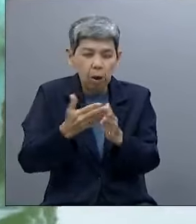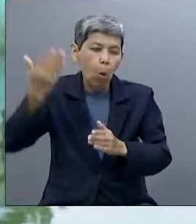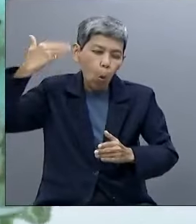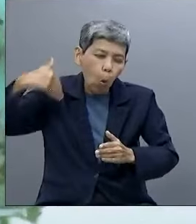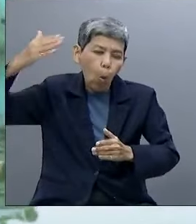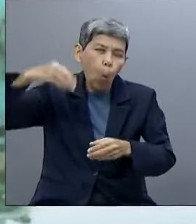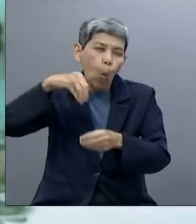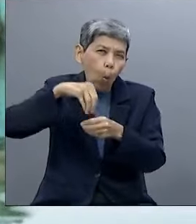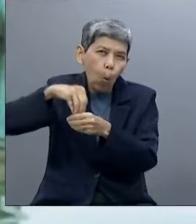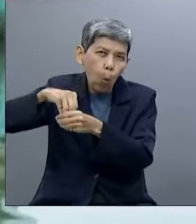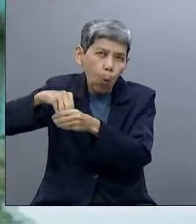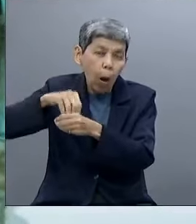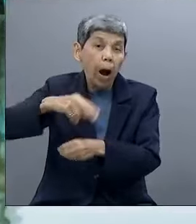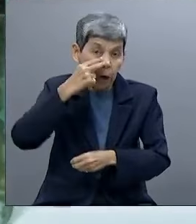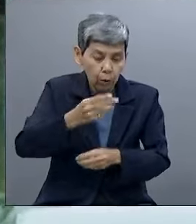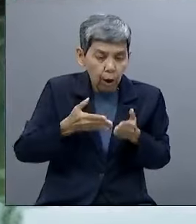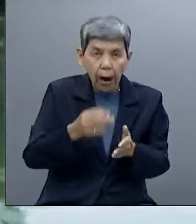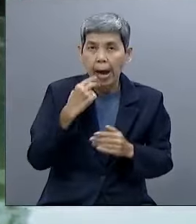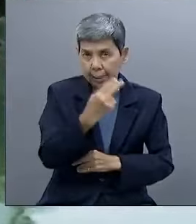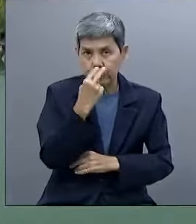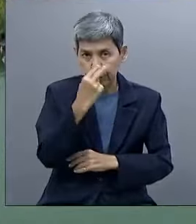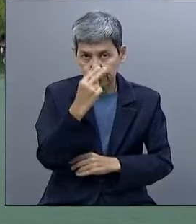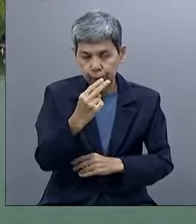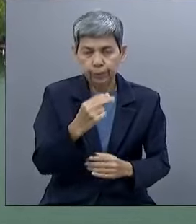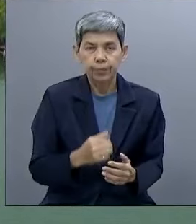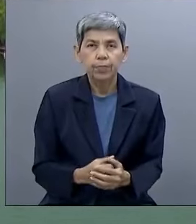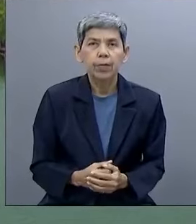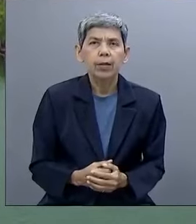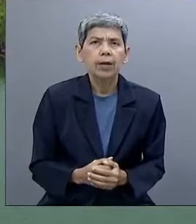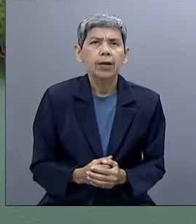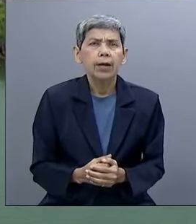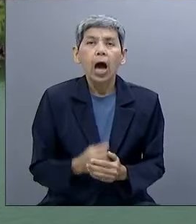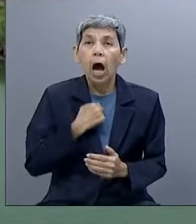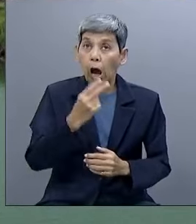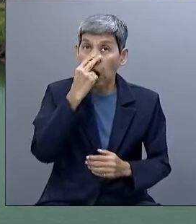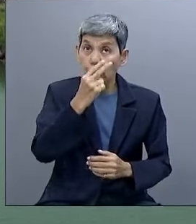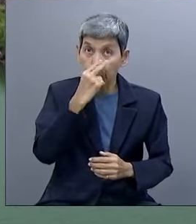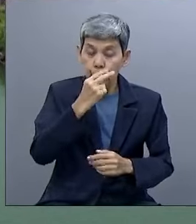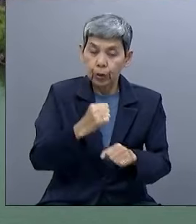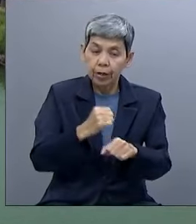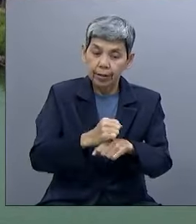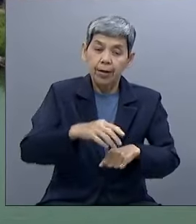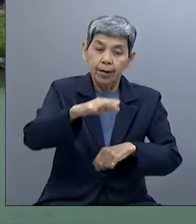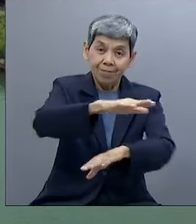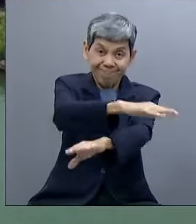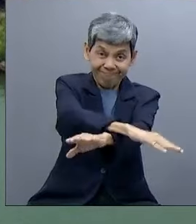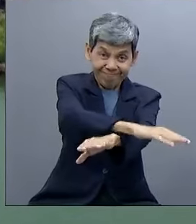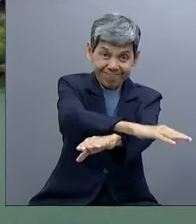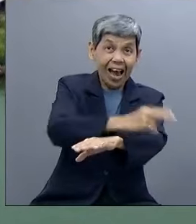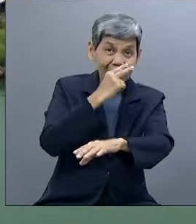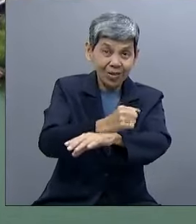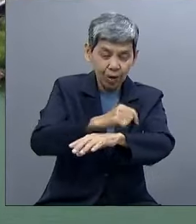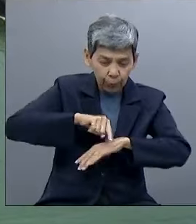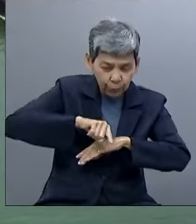งนี่คือจุดแรกที่พามาเที่ยวชมค่ะพื้นที่สี่แพร่งที่ตัดผ่านระหว่างแม่น้ำระยองก่อนถึงป